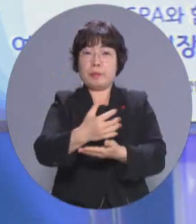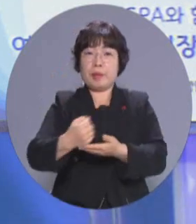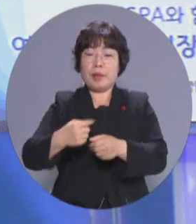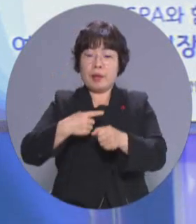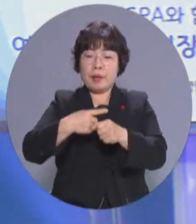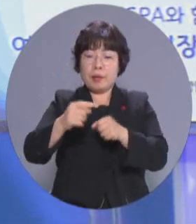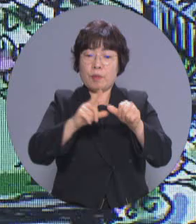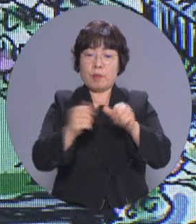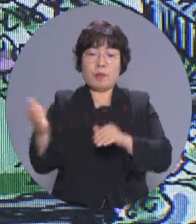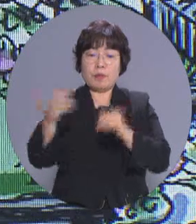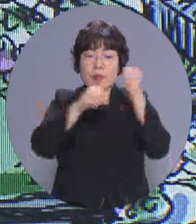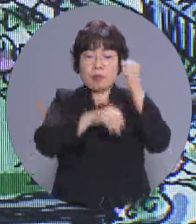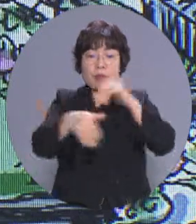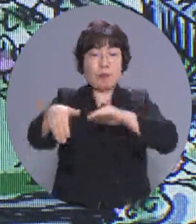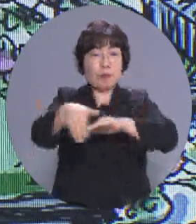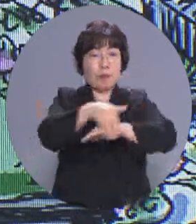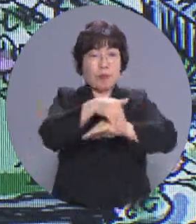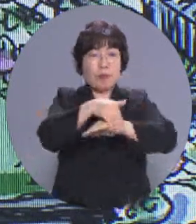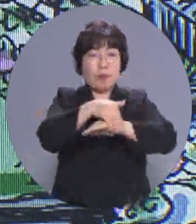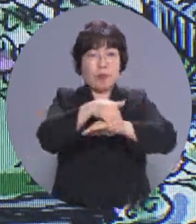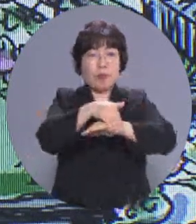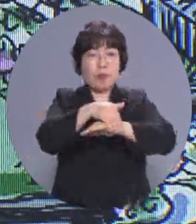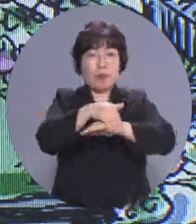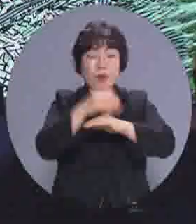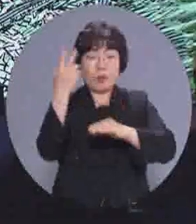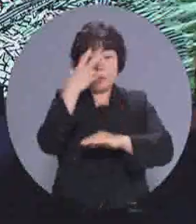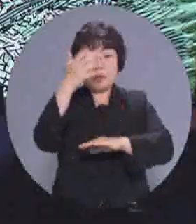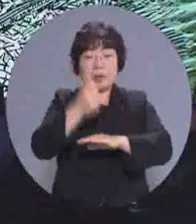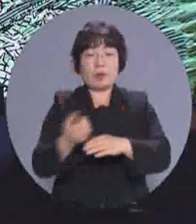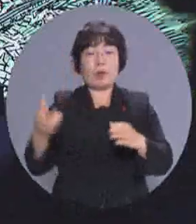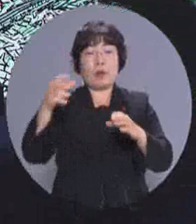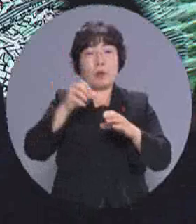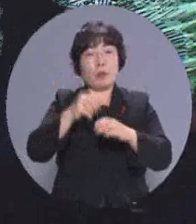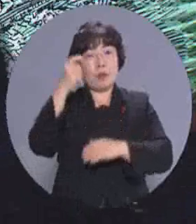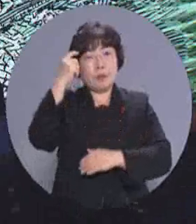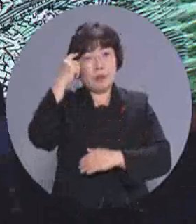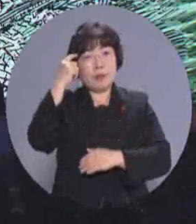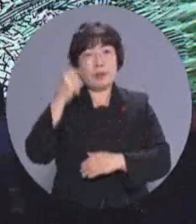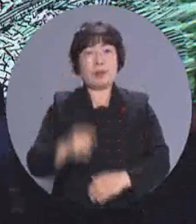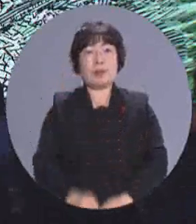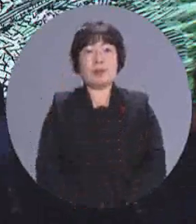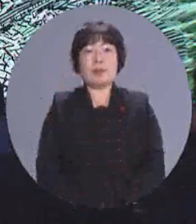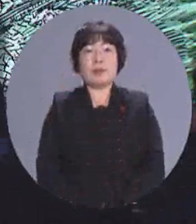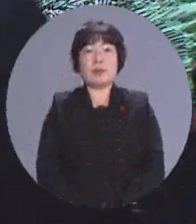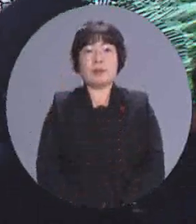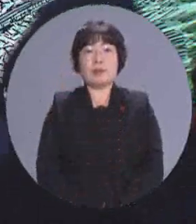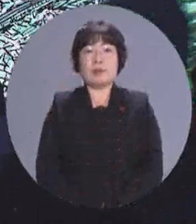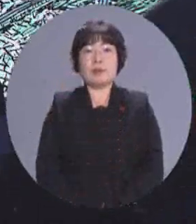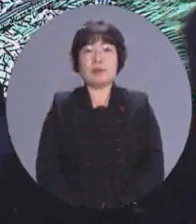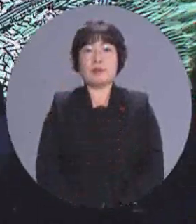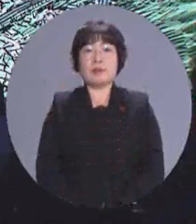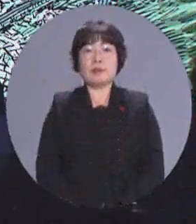내년 5월부터 시작될 마스터플랜 수용에 활용할 계획입니다 MBC 뉴스 철입니다